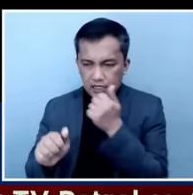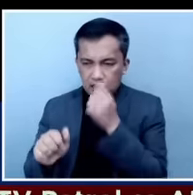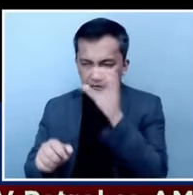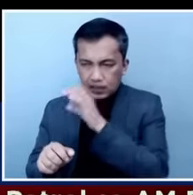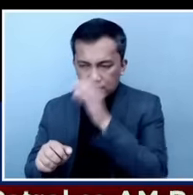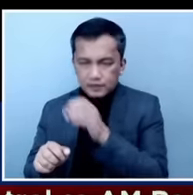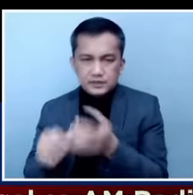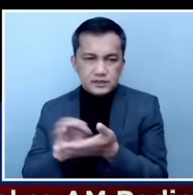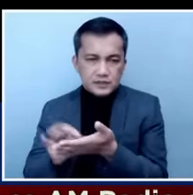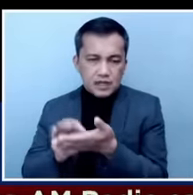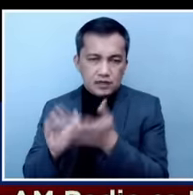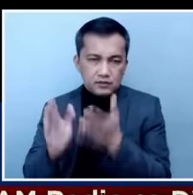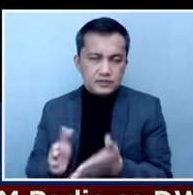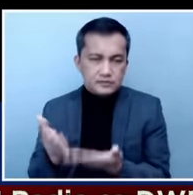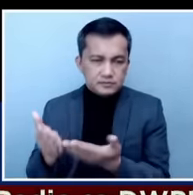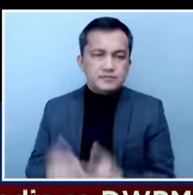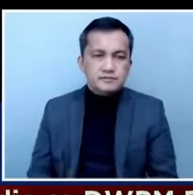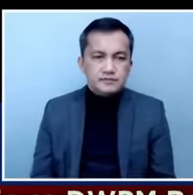accountant.